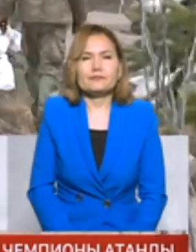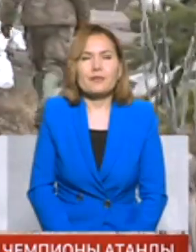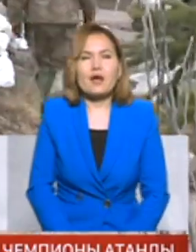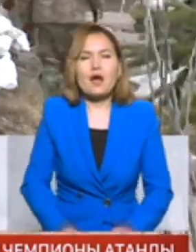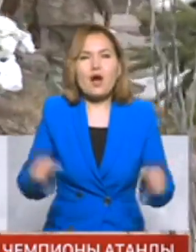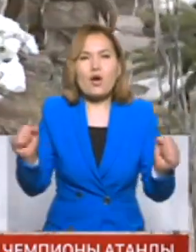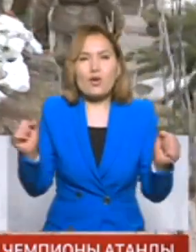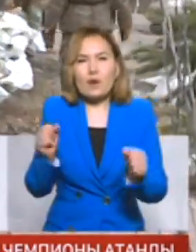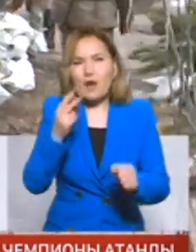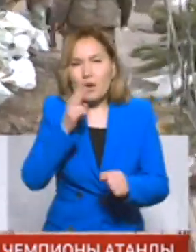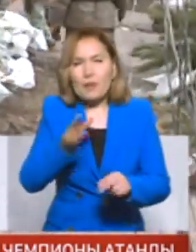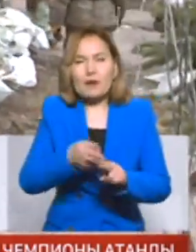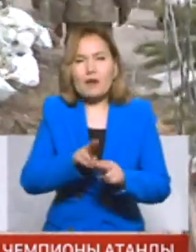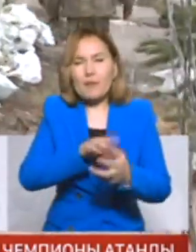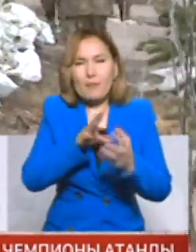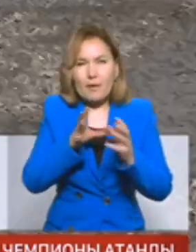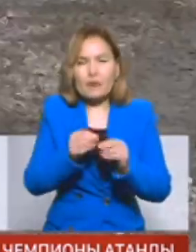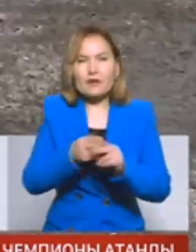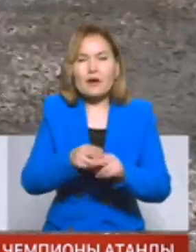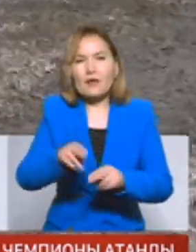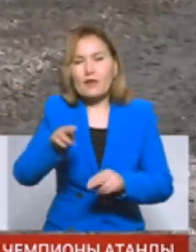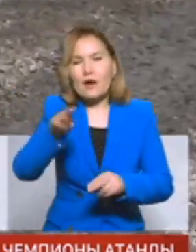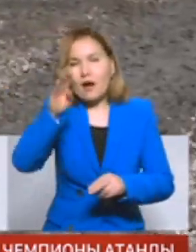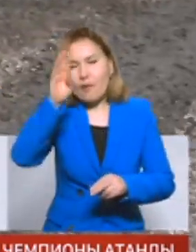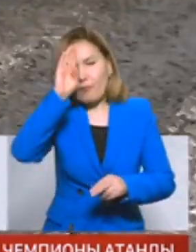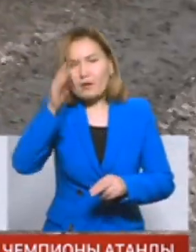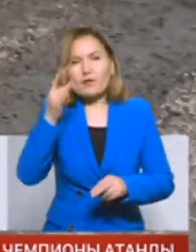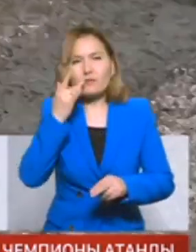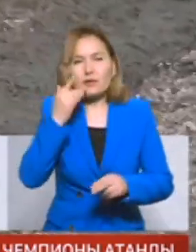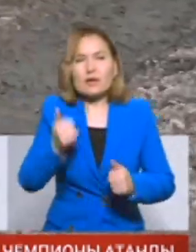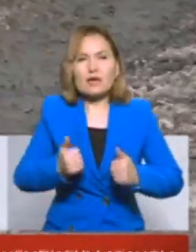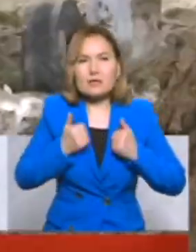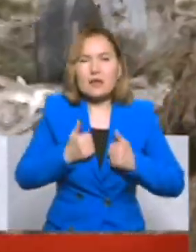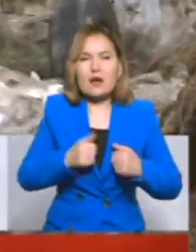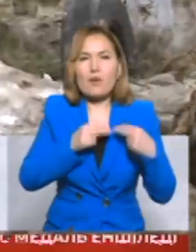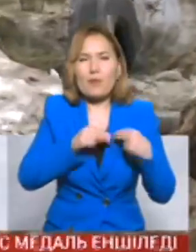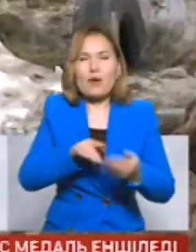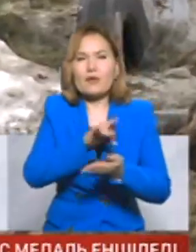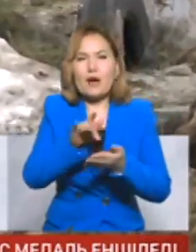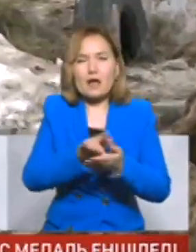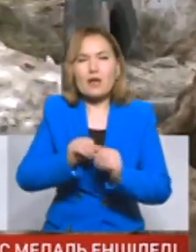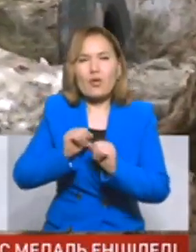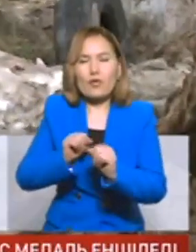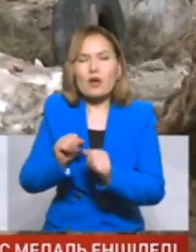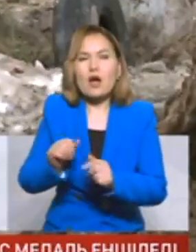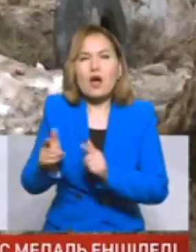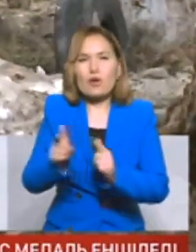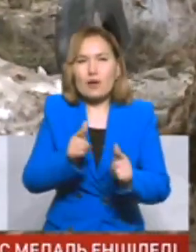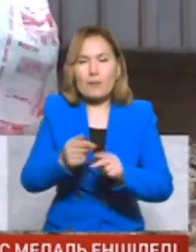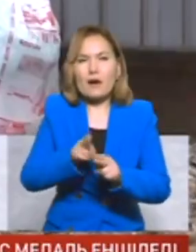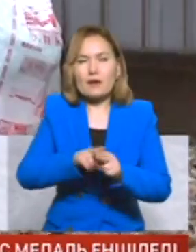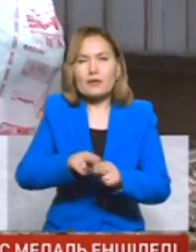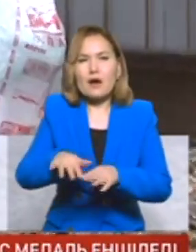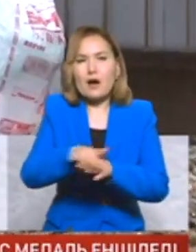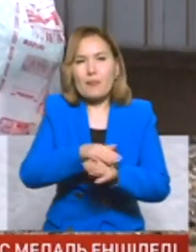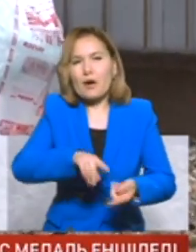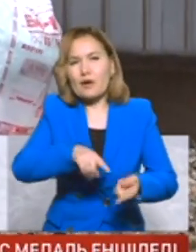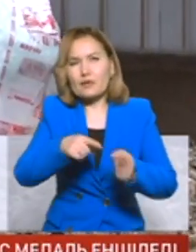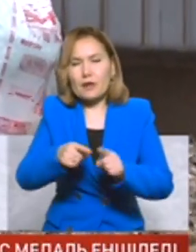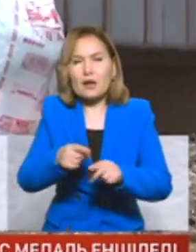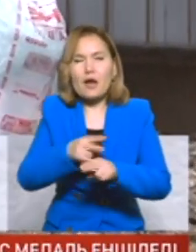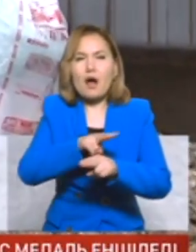Күннің суығына қарамай, мама бәрі жақсы деген ол қаланы қорғауға барын салып жатыр. Ал адамдары көшіріліп, бос қалған ауылдар мен аудандар